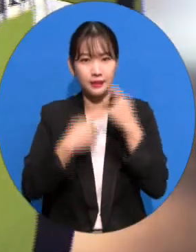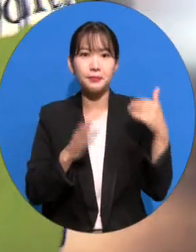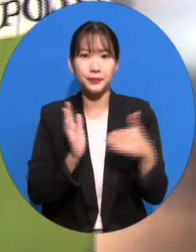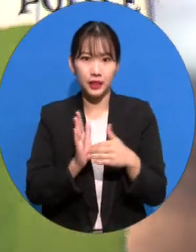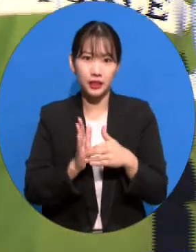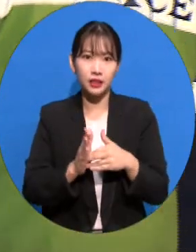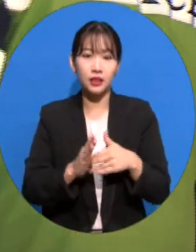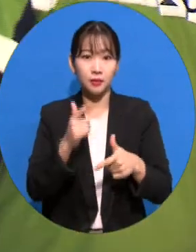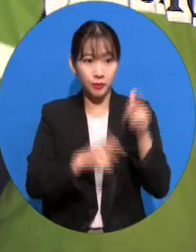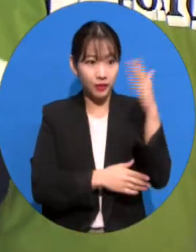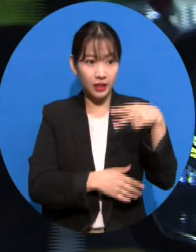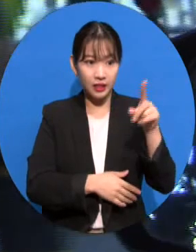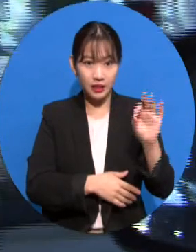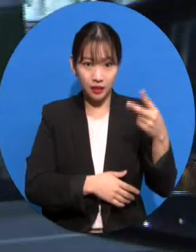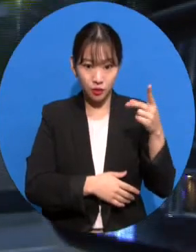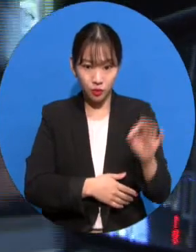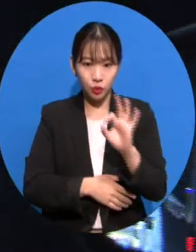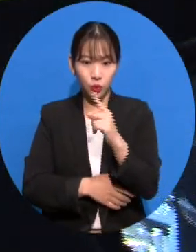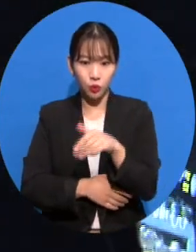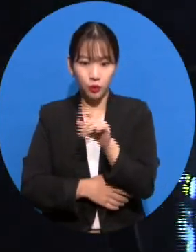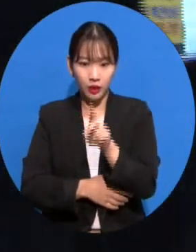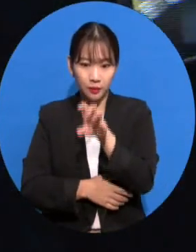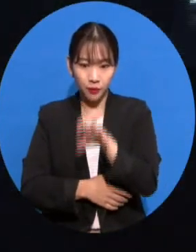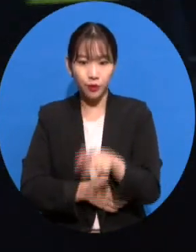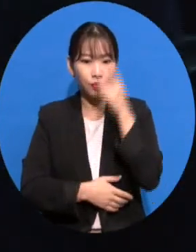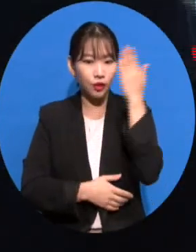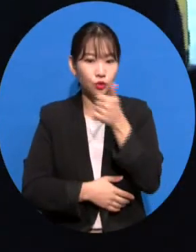입었습니다. 또 목포시 상동과 오감동, 여수시